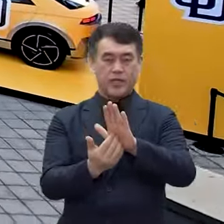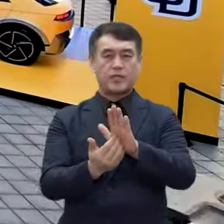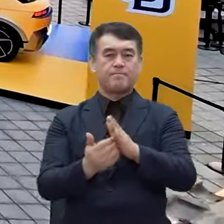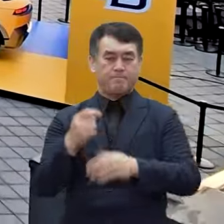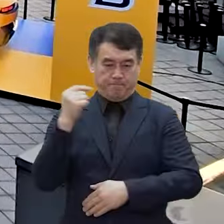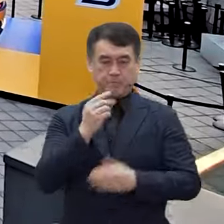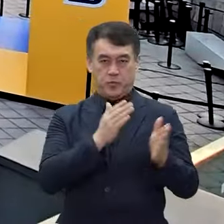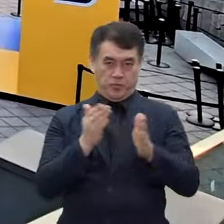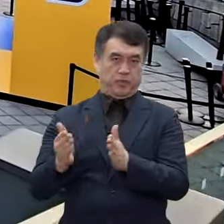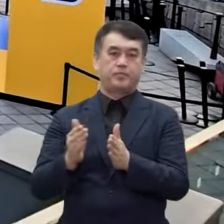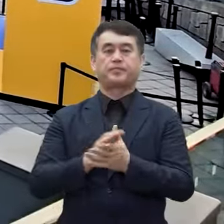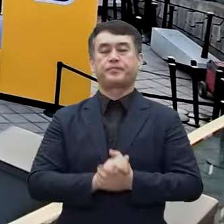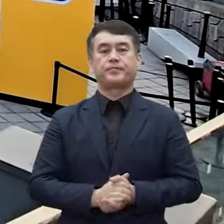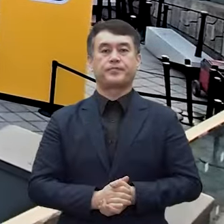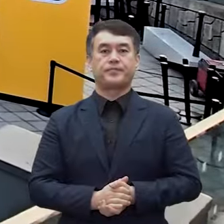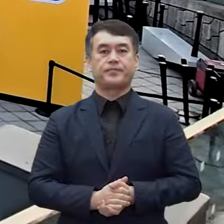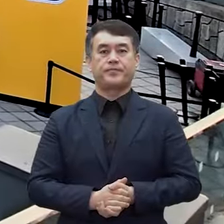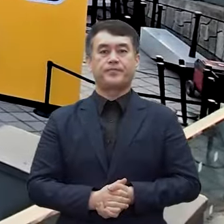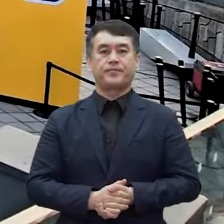마련을 철저히 할 것입니다